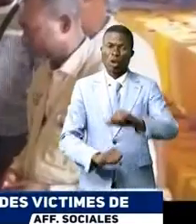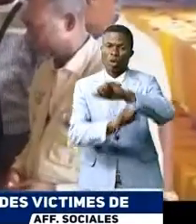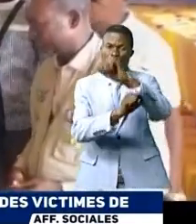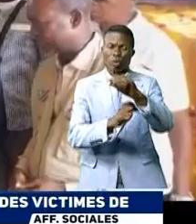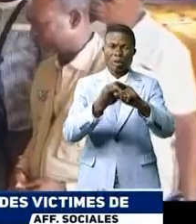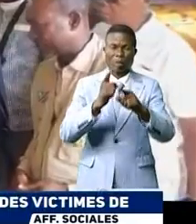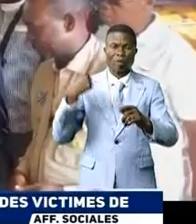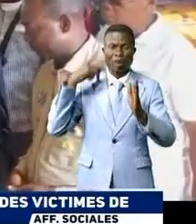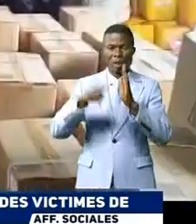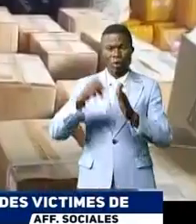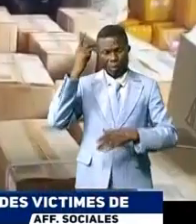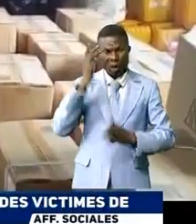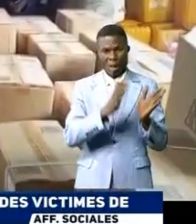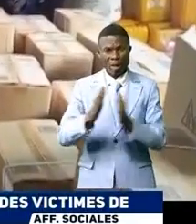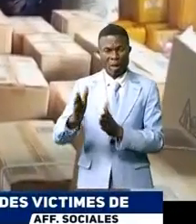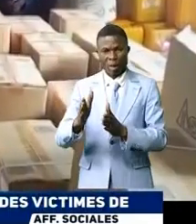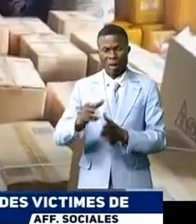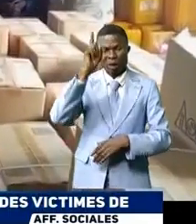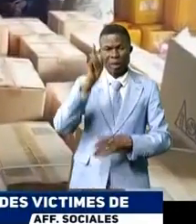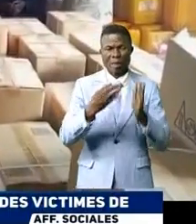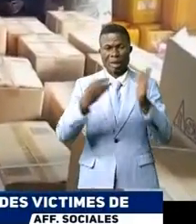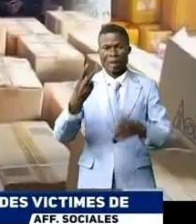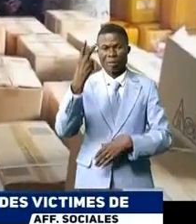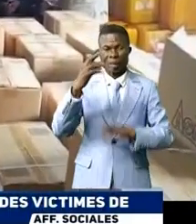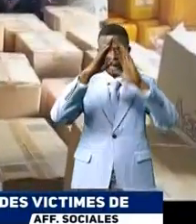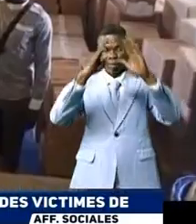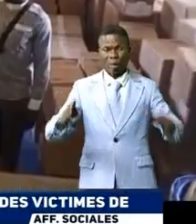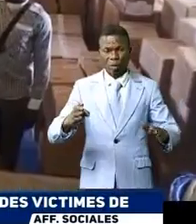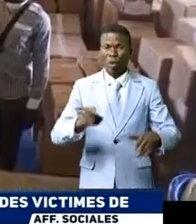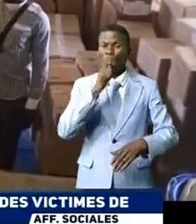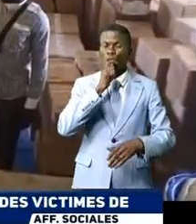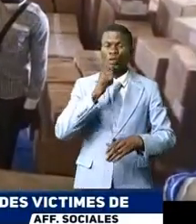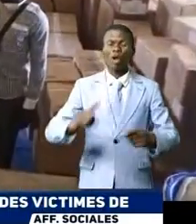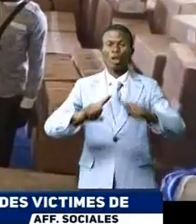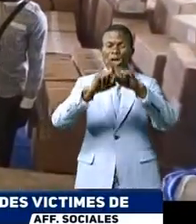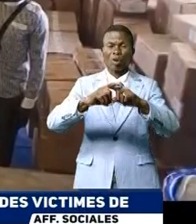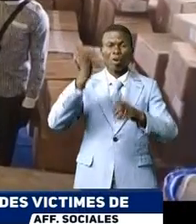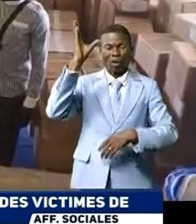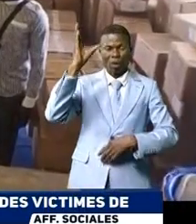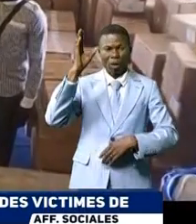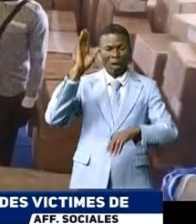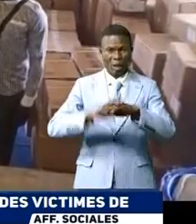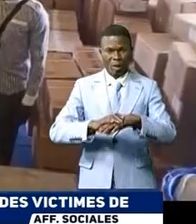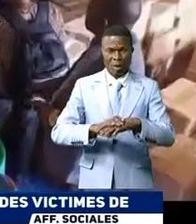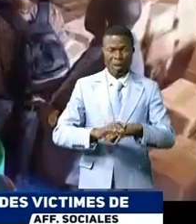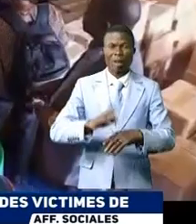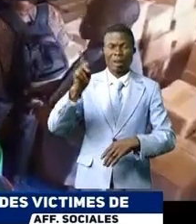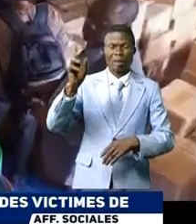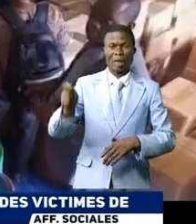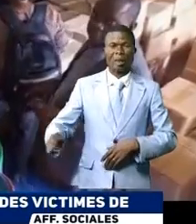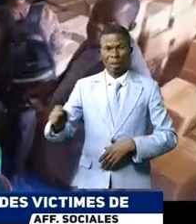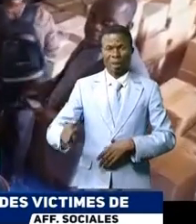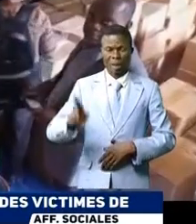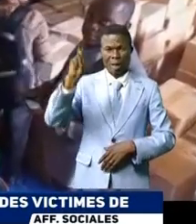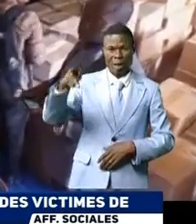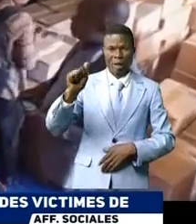gouvernement central destinée aux 182 ménages victimes des conflits ethniques survenus à Kayuyu, dans les territoires de